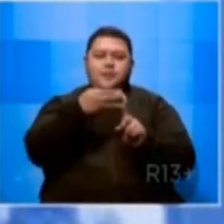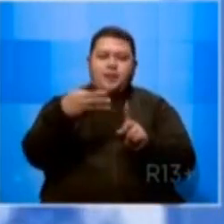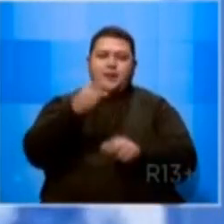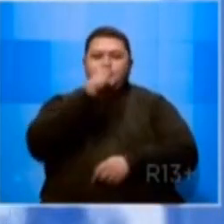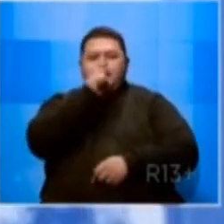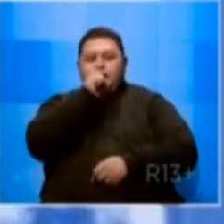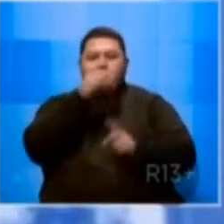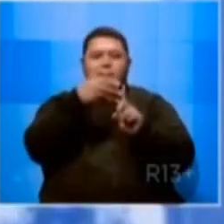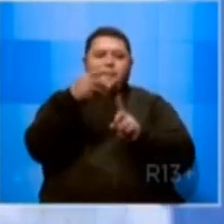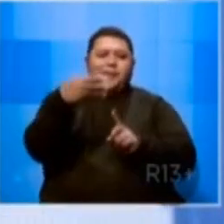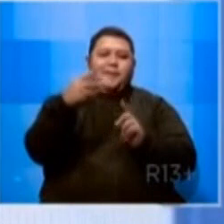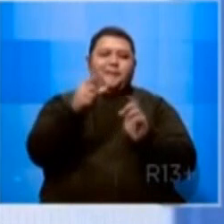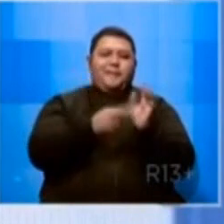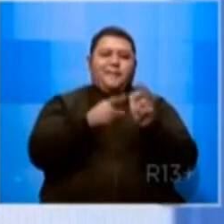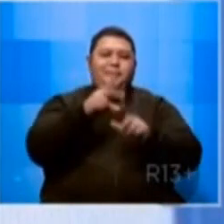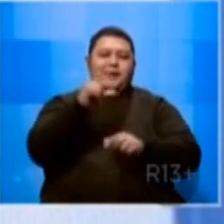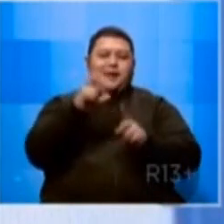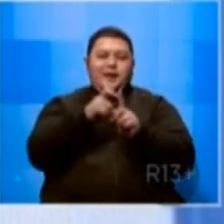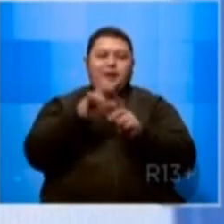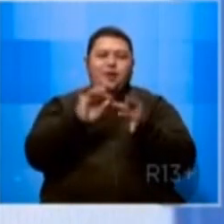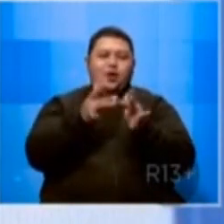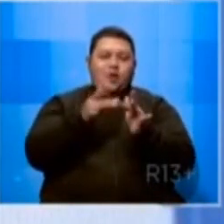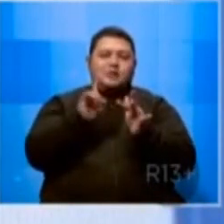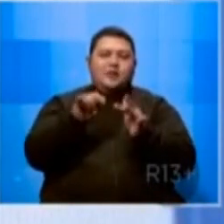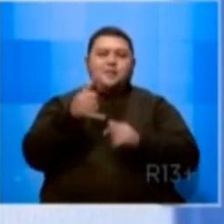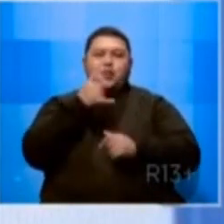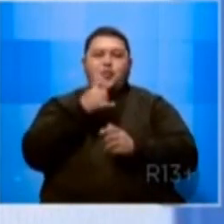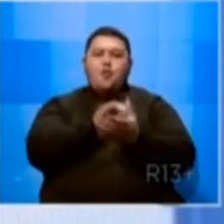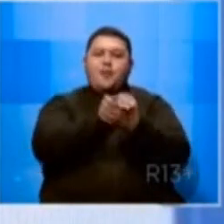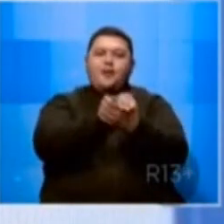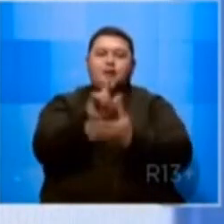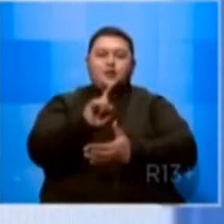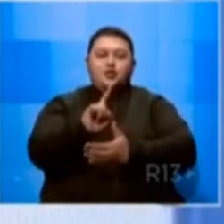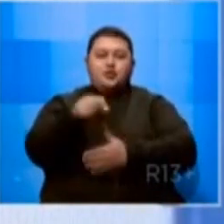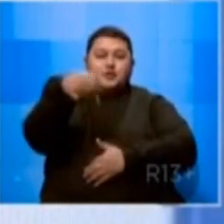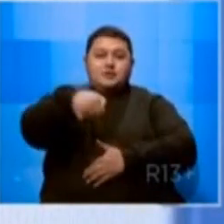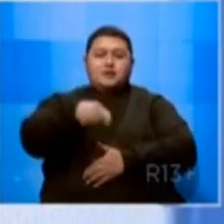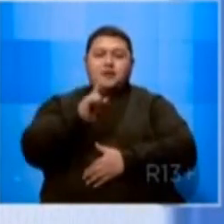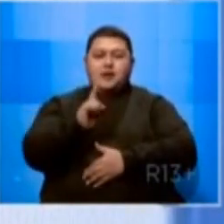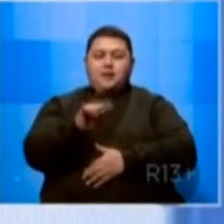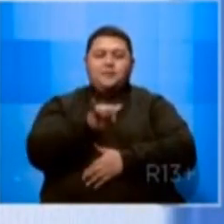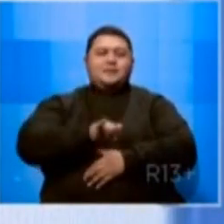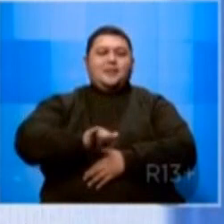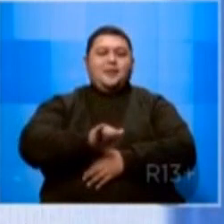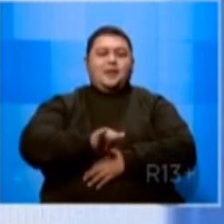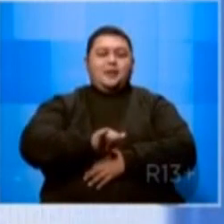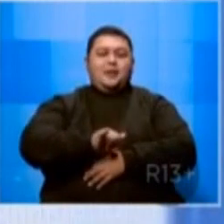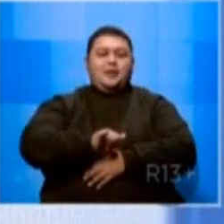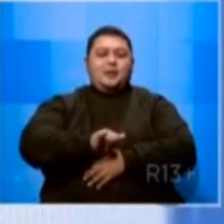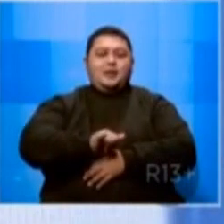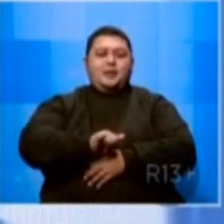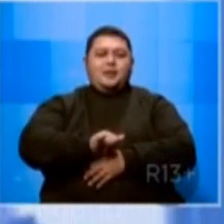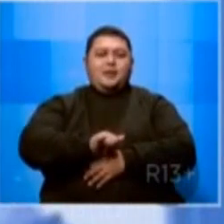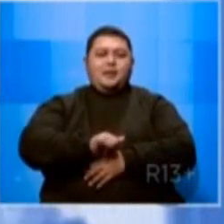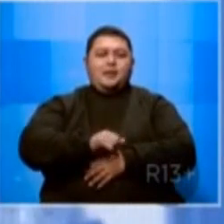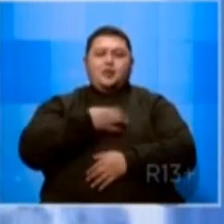Bernard Pasaribu melalui secara daring kemudian saya juga ingin memperkenalkan di studio saat ini saya sudah bersama dengan kuasa